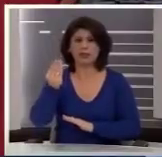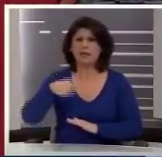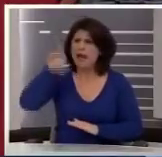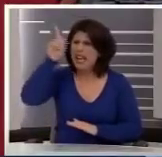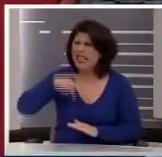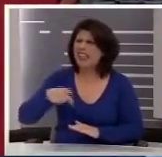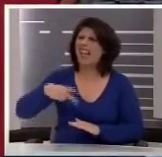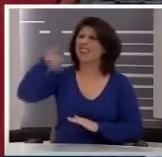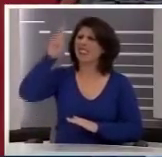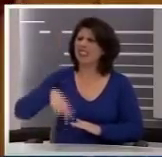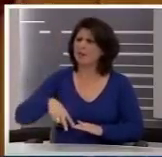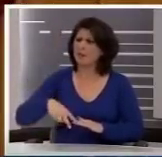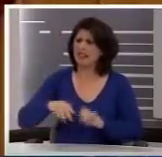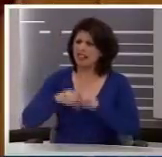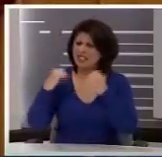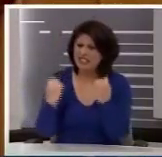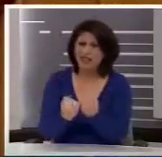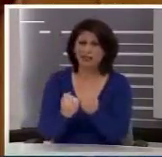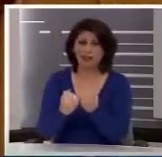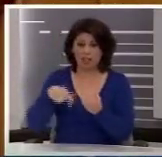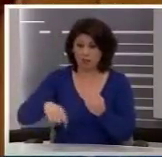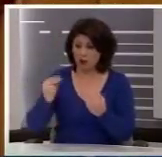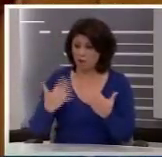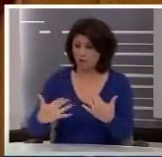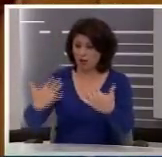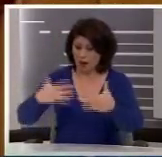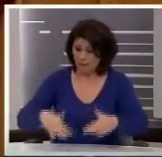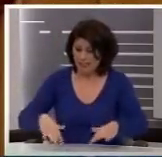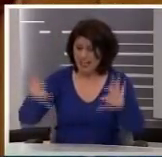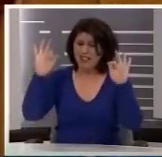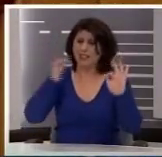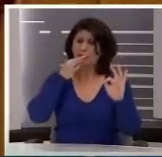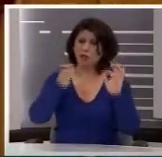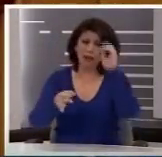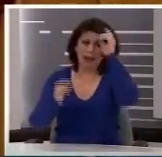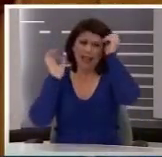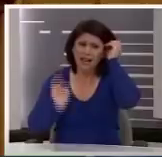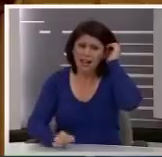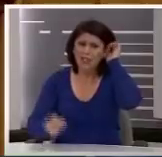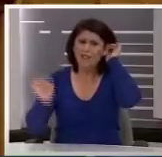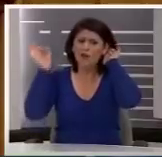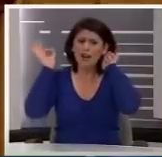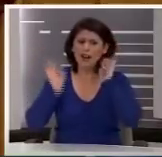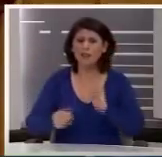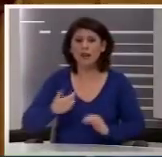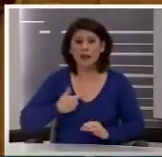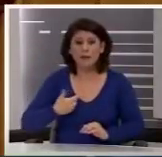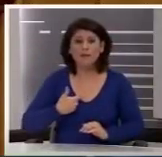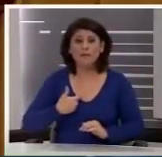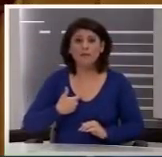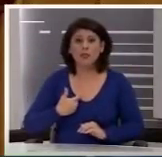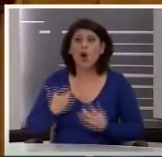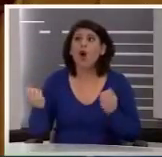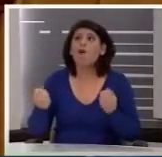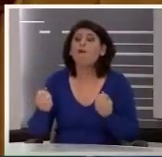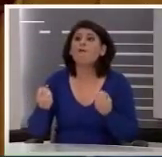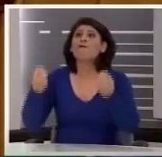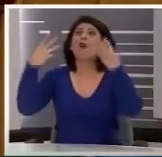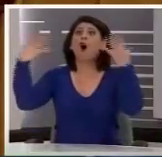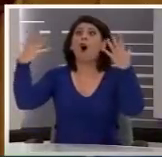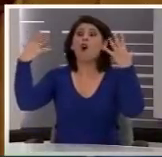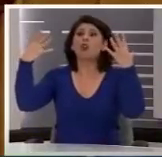διεμερίδες, συνέδρια. Ή εδώ στη Βουλή που να μην τονίζει εξ αρχής και προημίωση κάθε ομιλία του. Ότι για μας το πρώτο, ο πυρσός, ο φωτεινός, η αιχμή